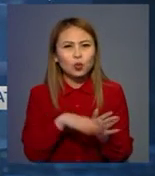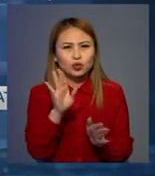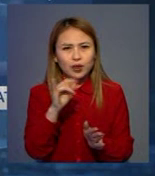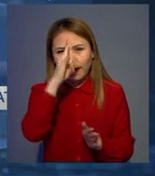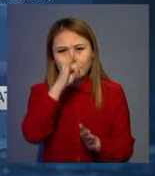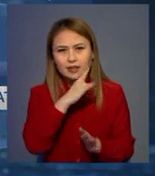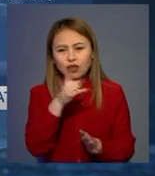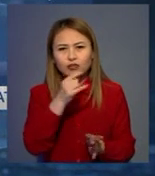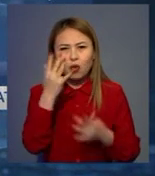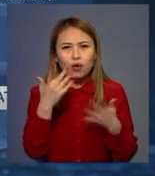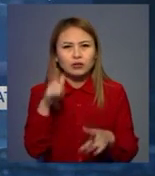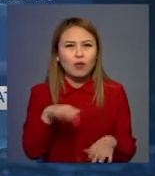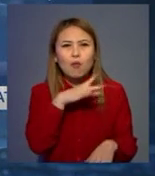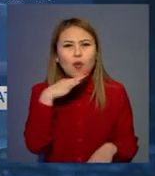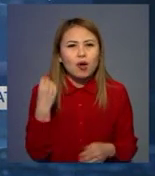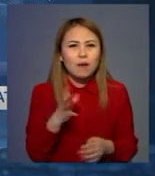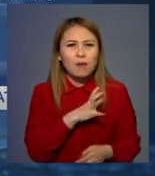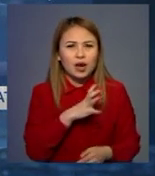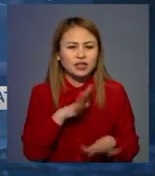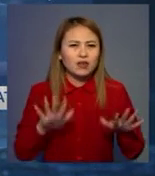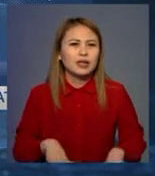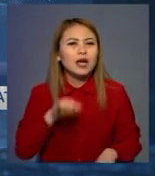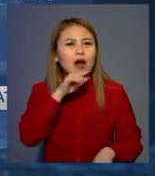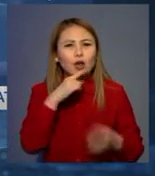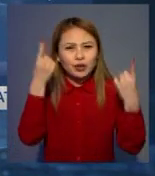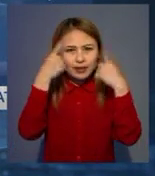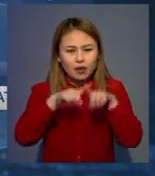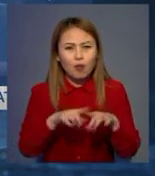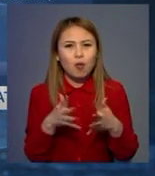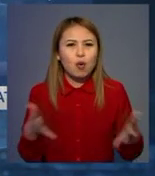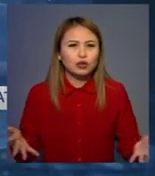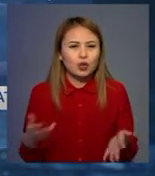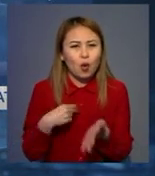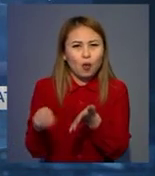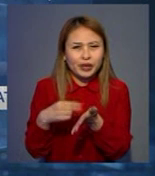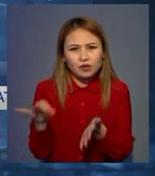Қазақстанда пайдалы қазбалар өте көп, ал Жапония экономикасы жоғары технологияларға негізделген.